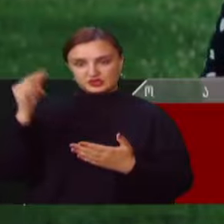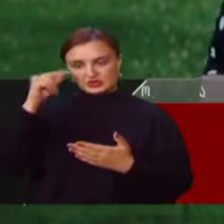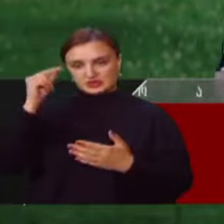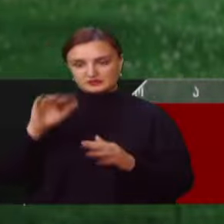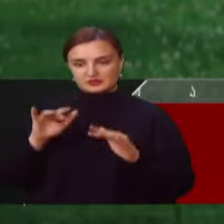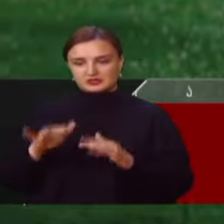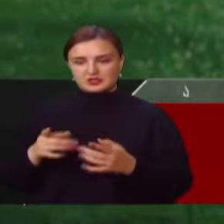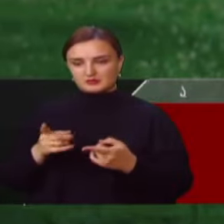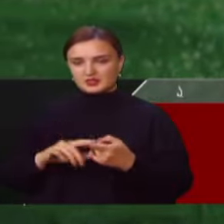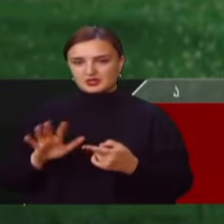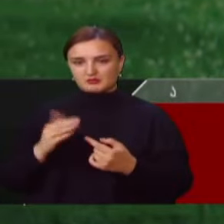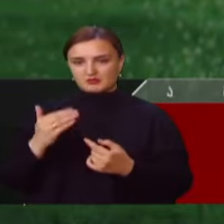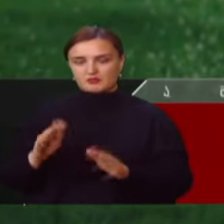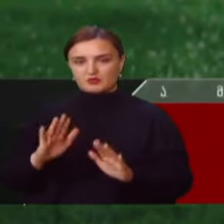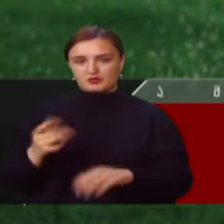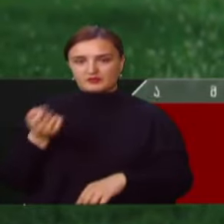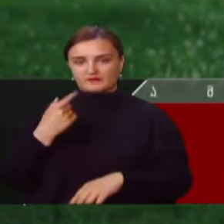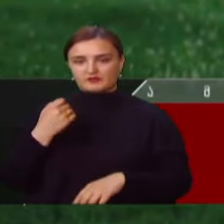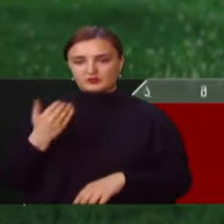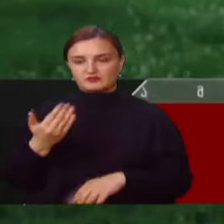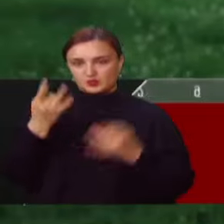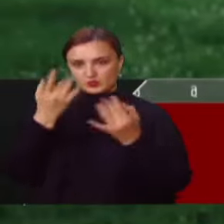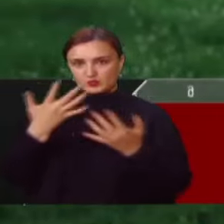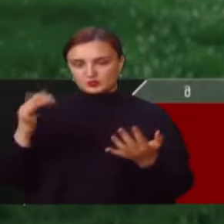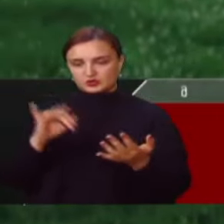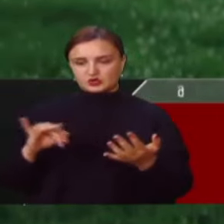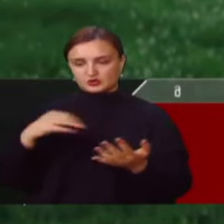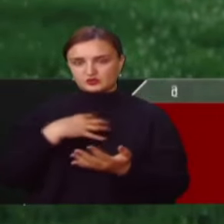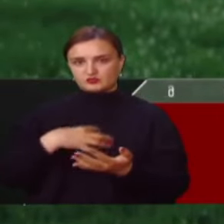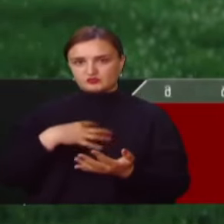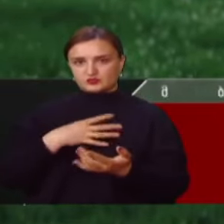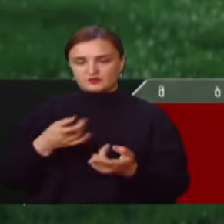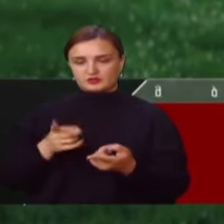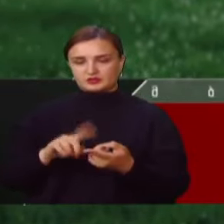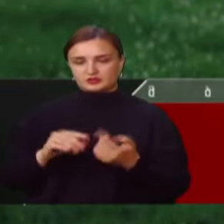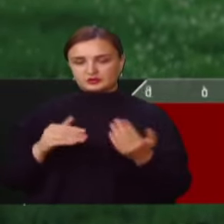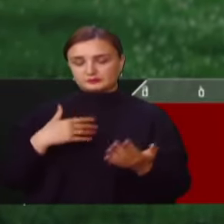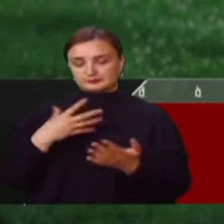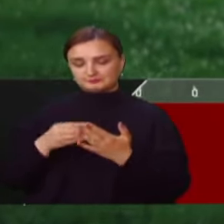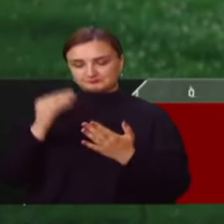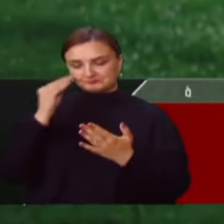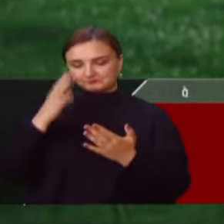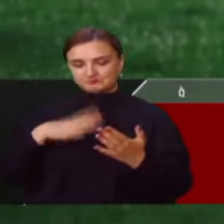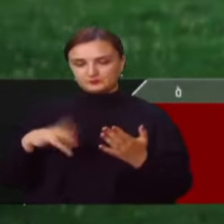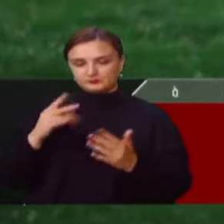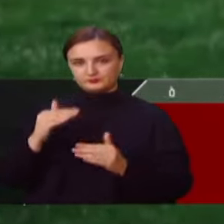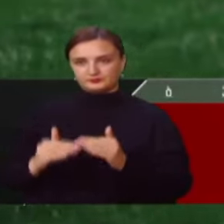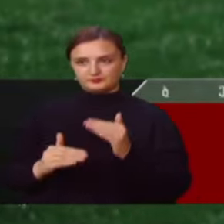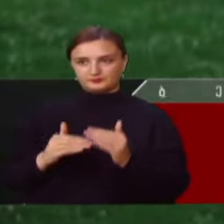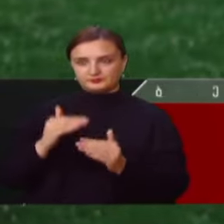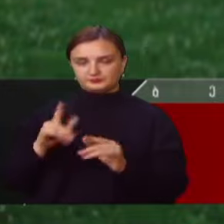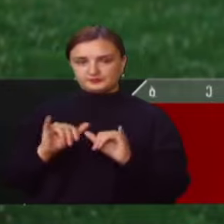საქმე არ ეხება მხოლოდ ქვევრის ღვინოს, რომელიც არის თქვენი კულტურის და ისტორიის მნიშვნელოვანი ნაწილი. ჩემი აზრით საქართველომ წინ უნდა იაროს იმ